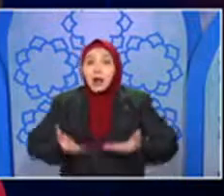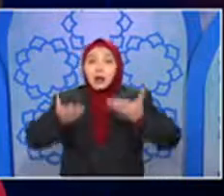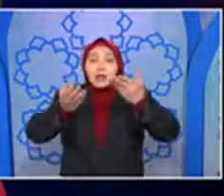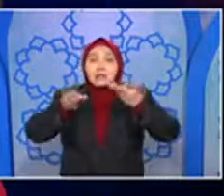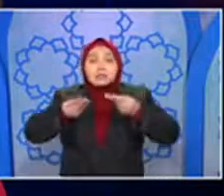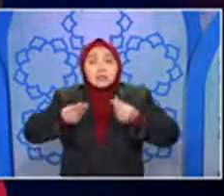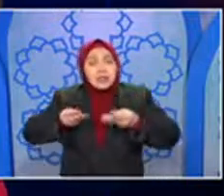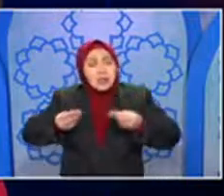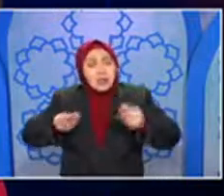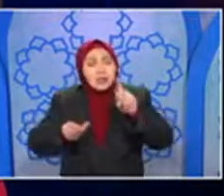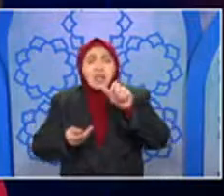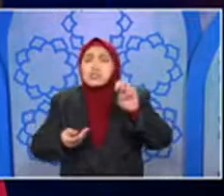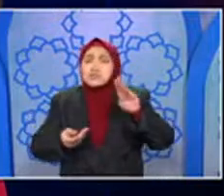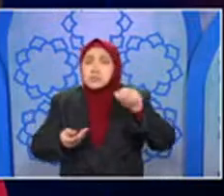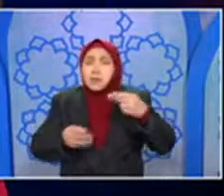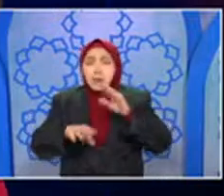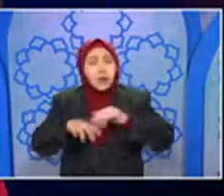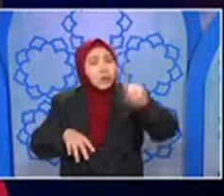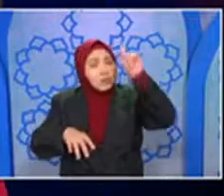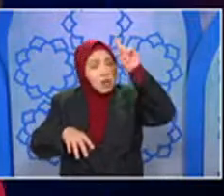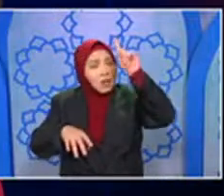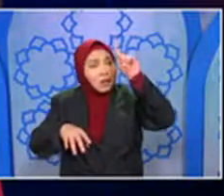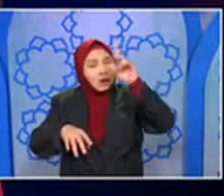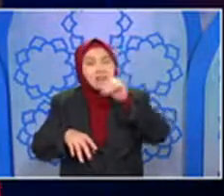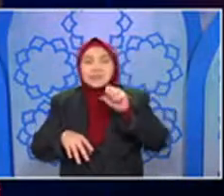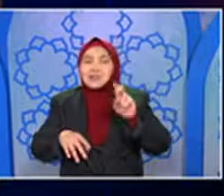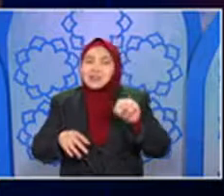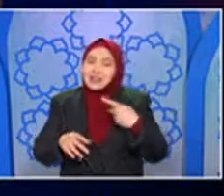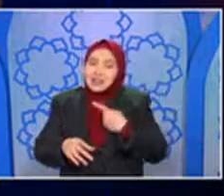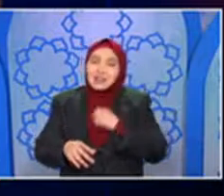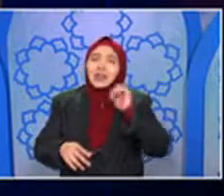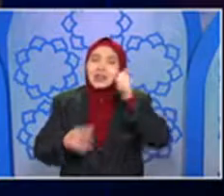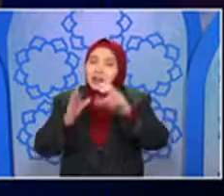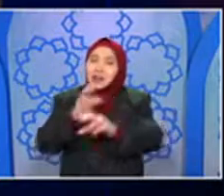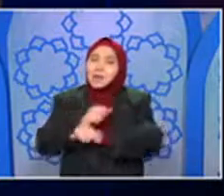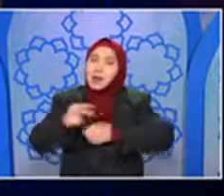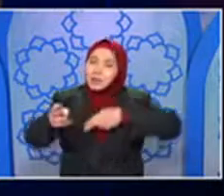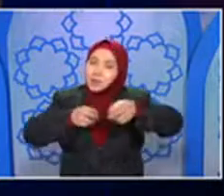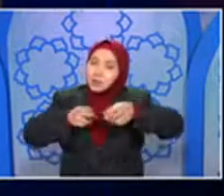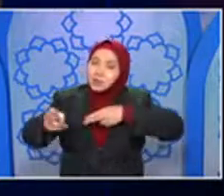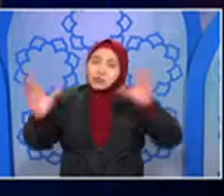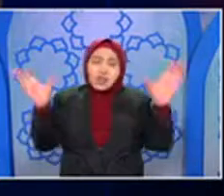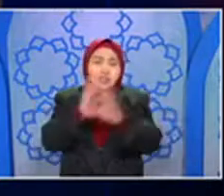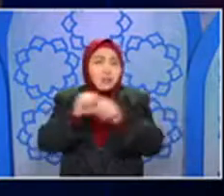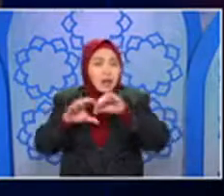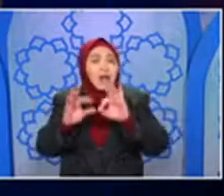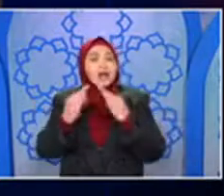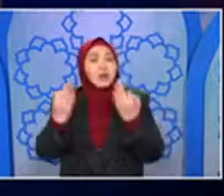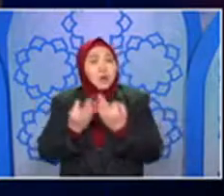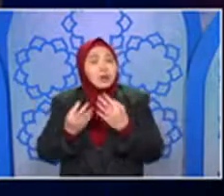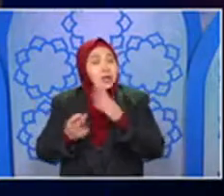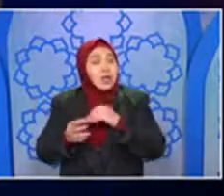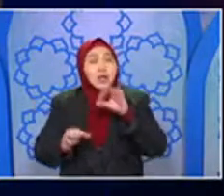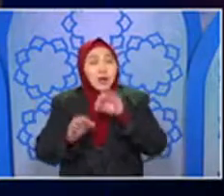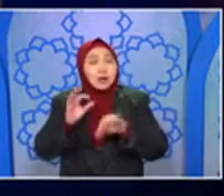zikir, tasbih kepada Allah Subhanahu Wa Taala, kesannya ialah kita akan dapat menguruskan cabaran dalam keluarga. Dan kalau